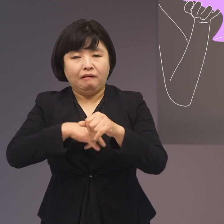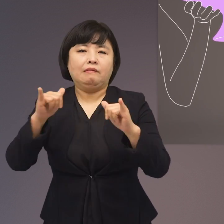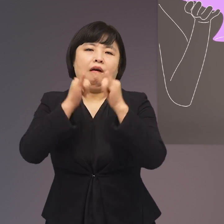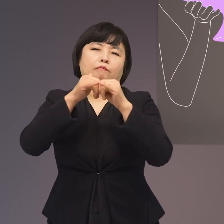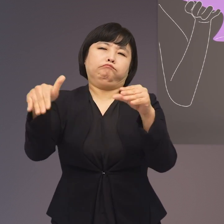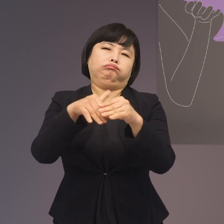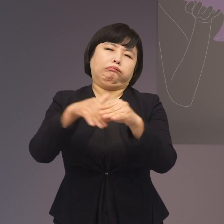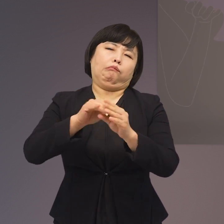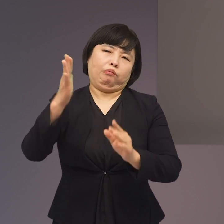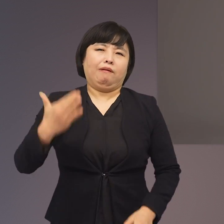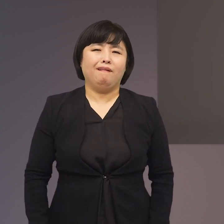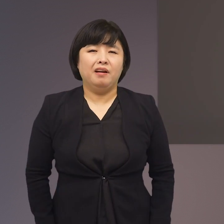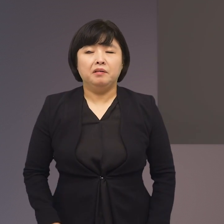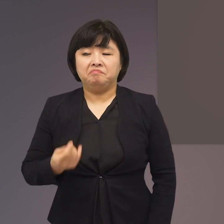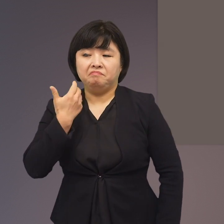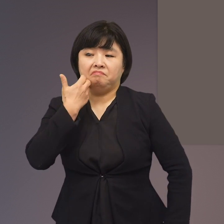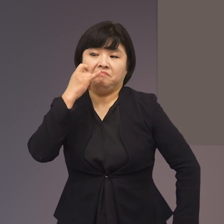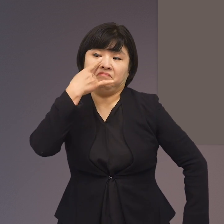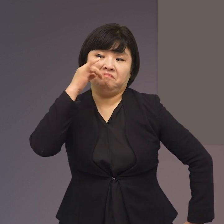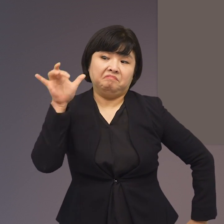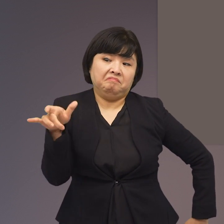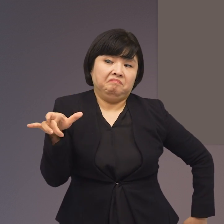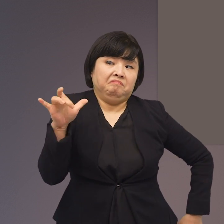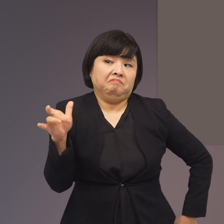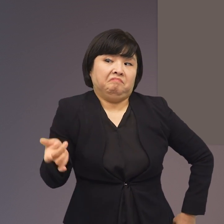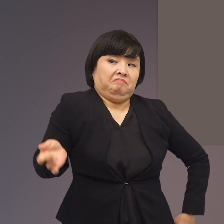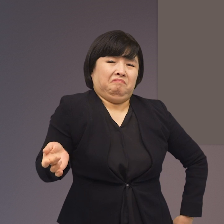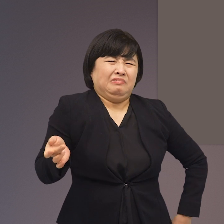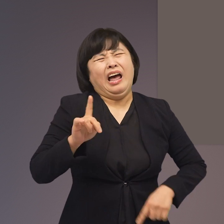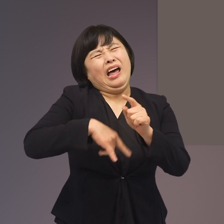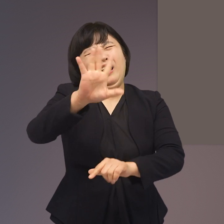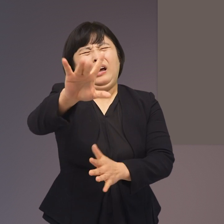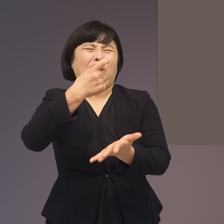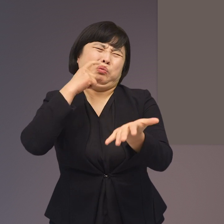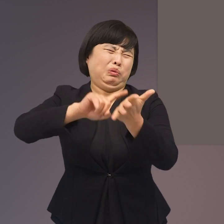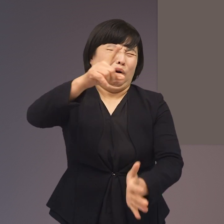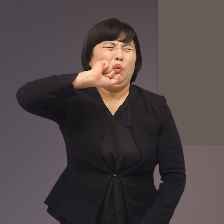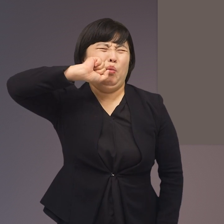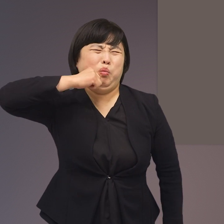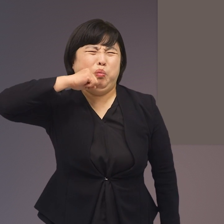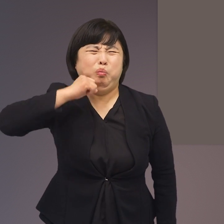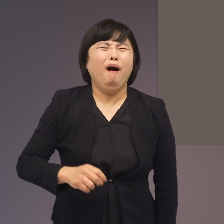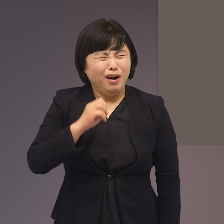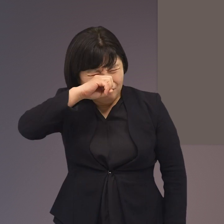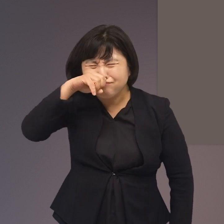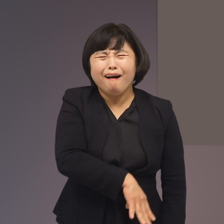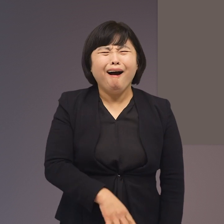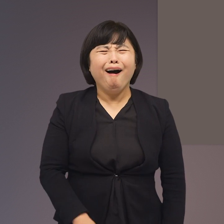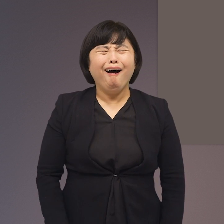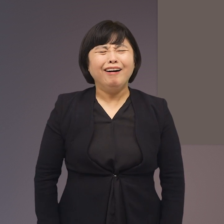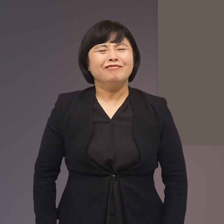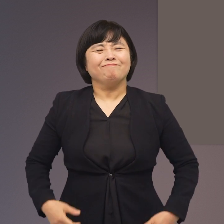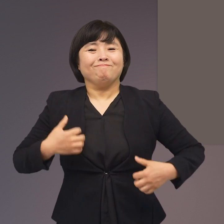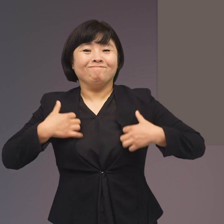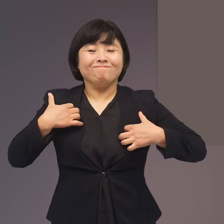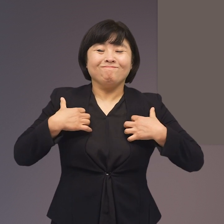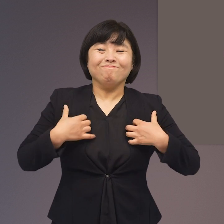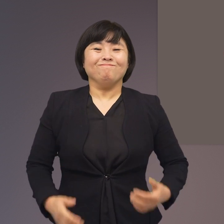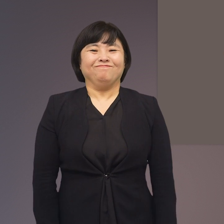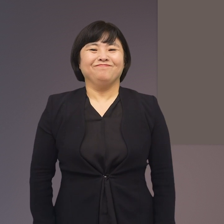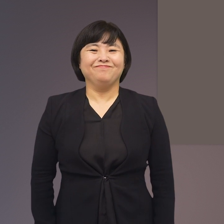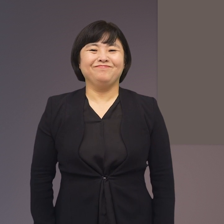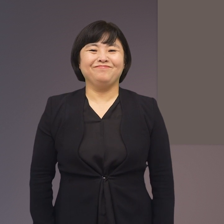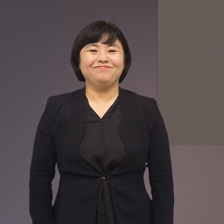용도로도 사용되었죠. 우아한 자세를 유지하면서 민첩하고 정확하게 목표물을 공략하는 것은 결코 쉽지